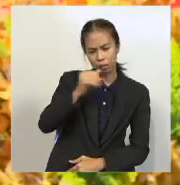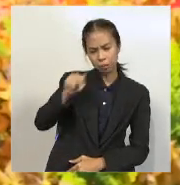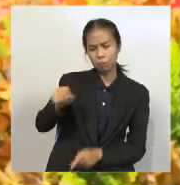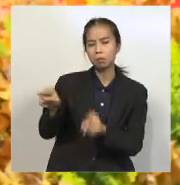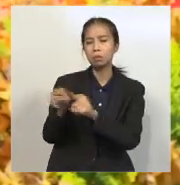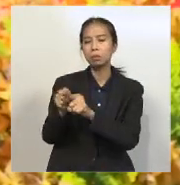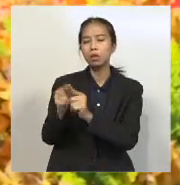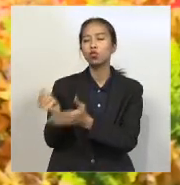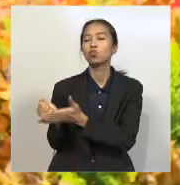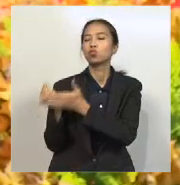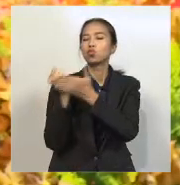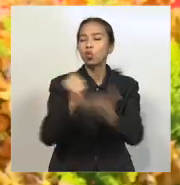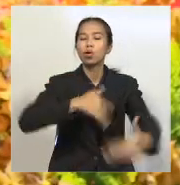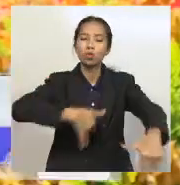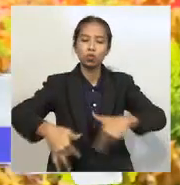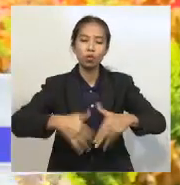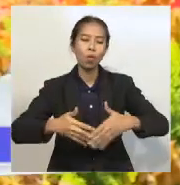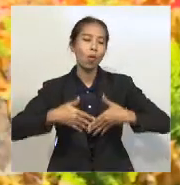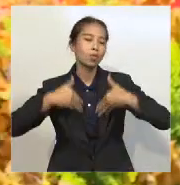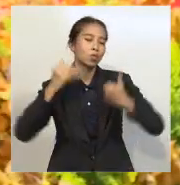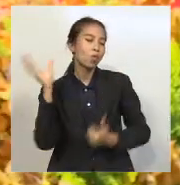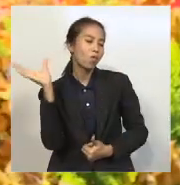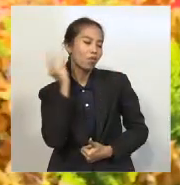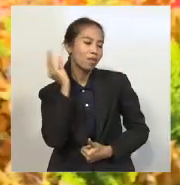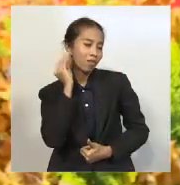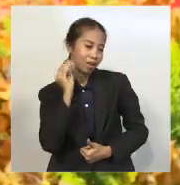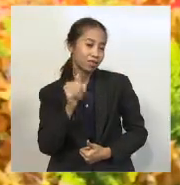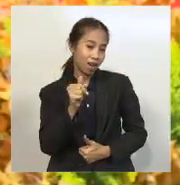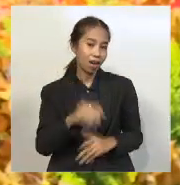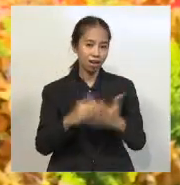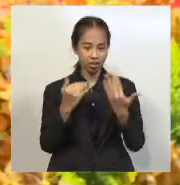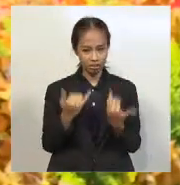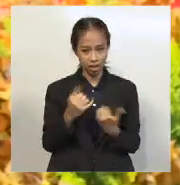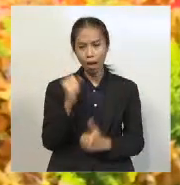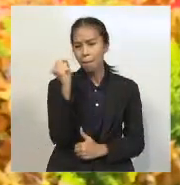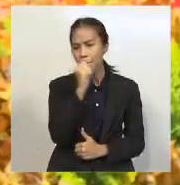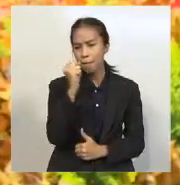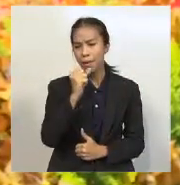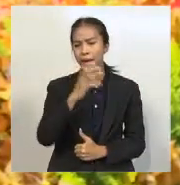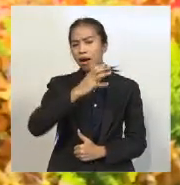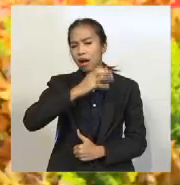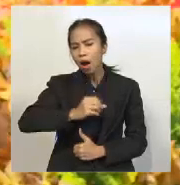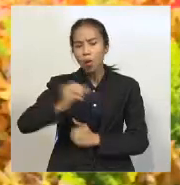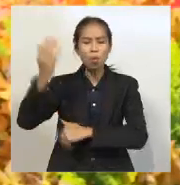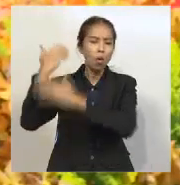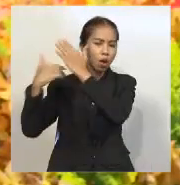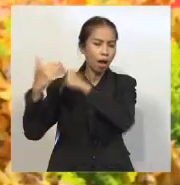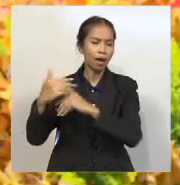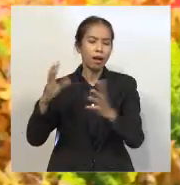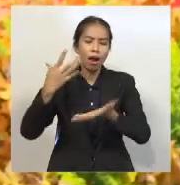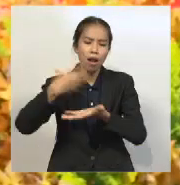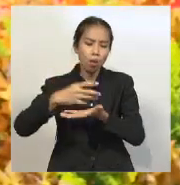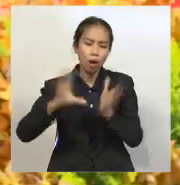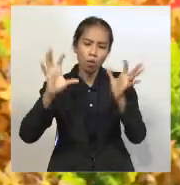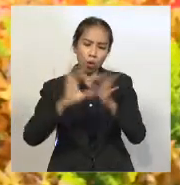ความสุขให้กับประชาชนนะครับให้คนไทยทั้งประเทศเพราะนั้นบทเพลงต่างนี้เป็นบทเพลงที่จะนำมาซึ่งความรักความสามัคคีให้คน